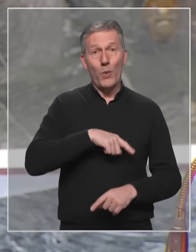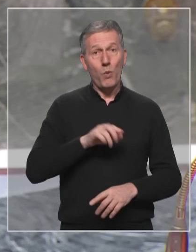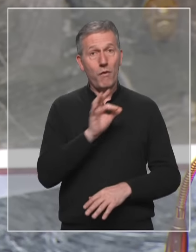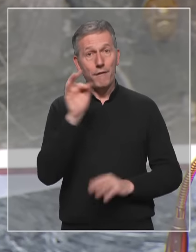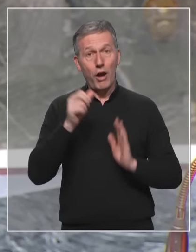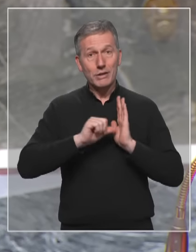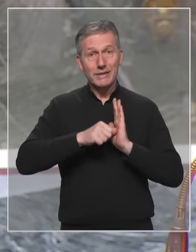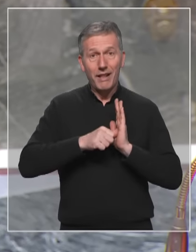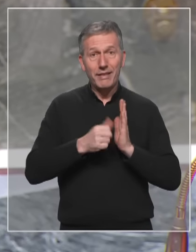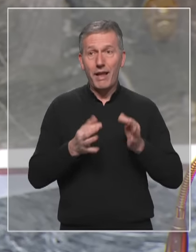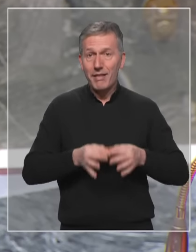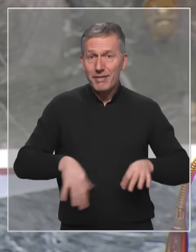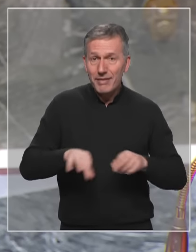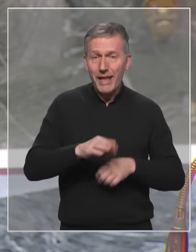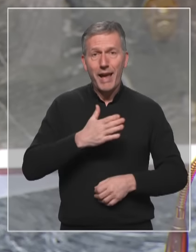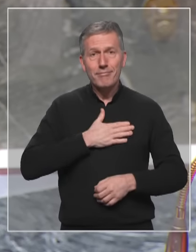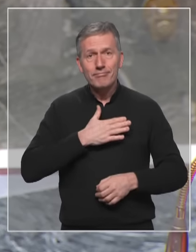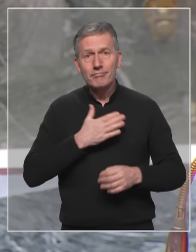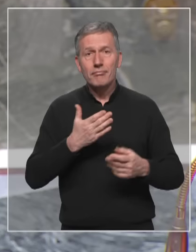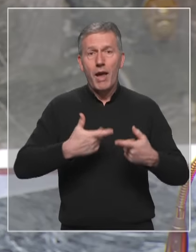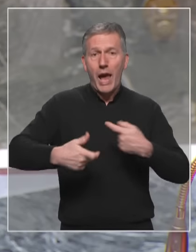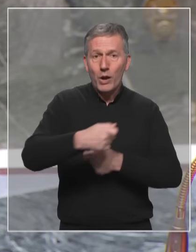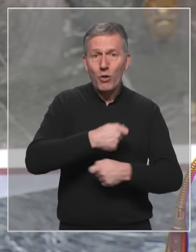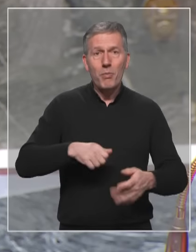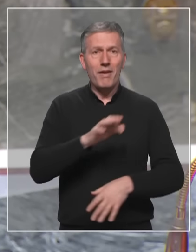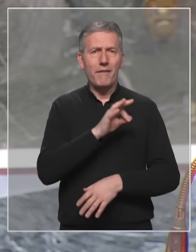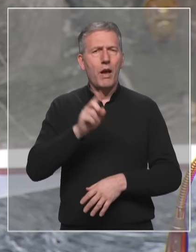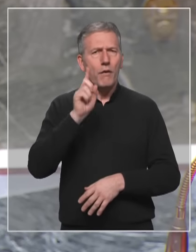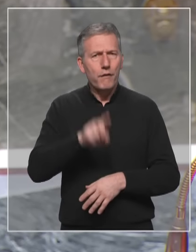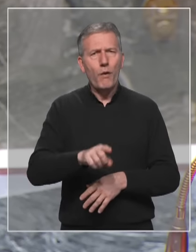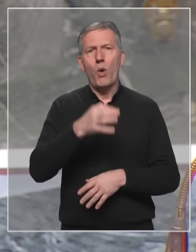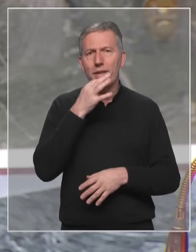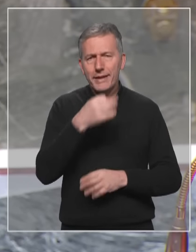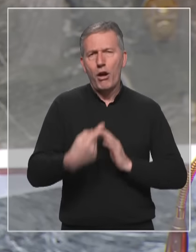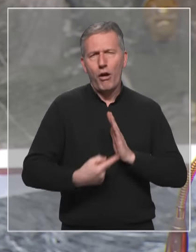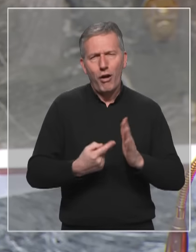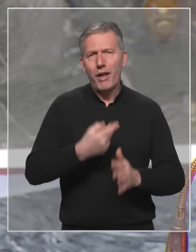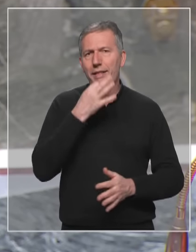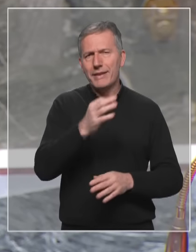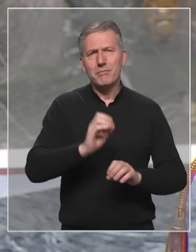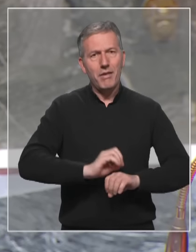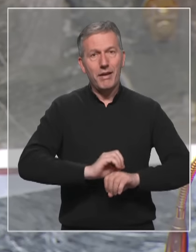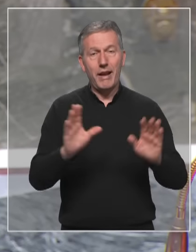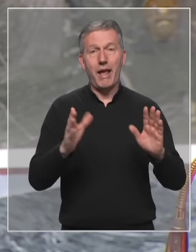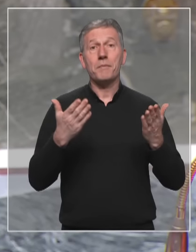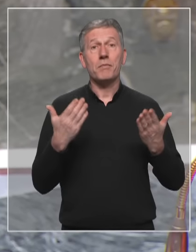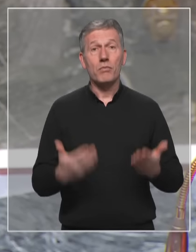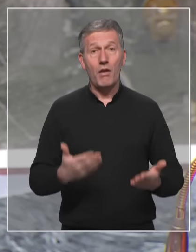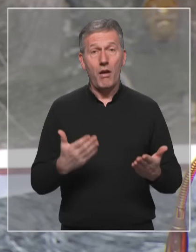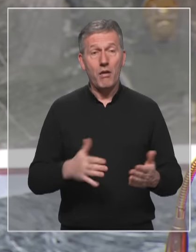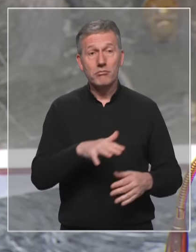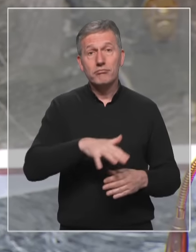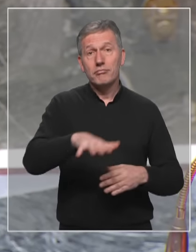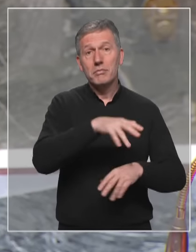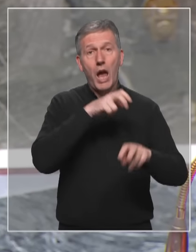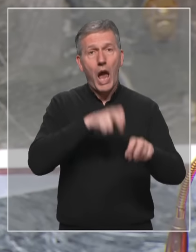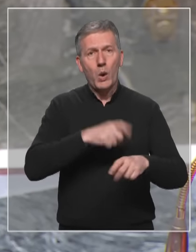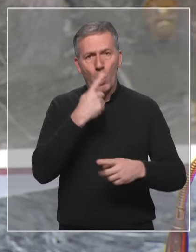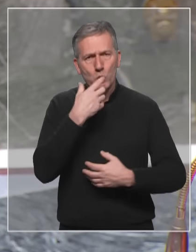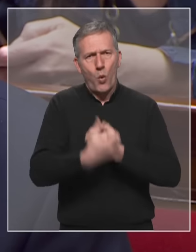de nos territoires, de notre économie. Il faut le dire et le redire très clairement. Aujourd'hui, ils sont particulièrement